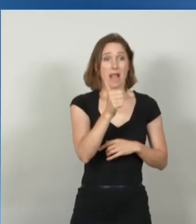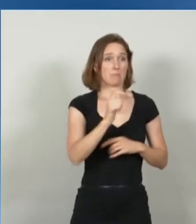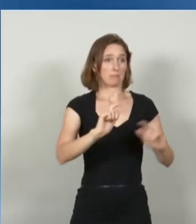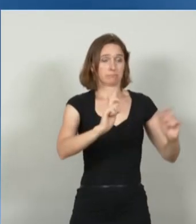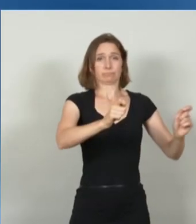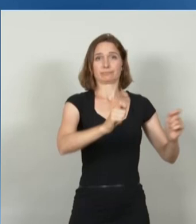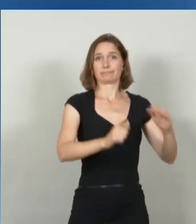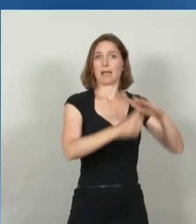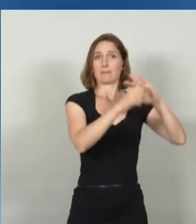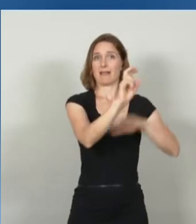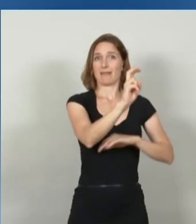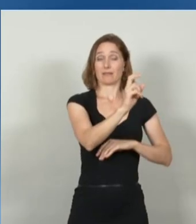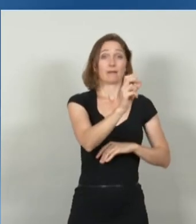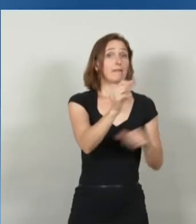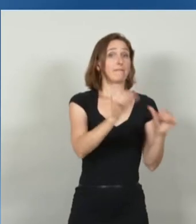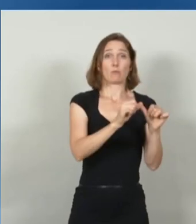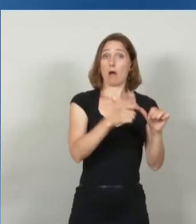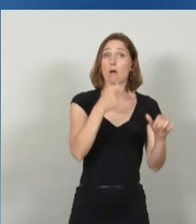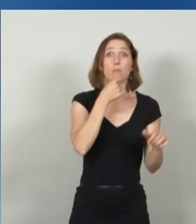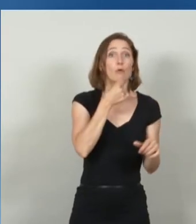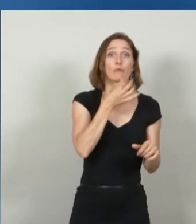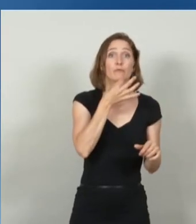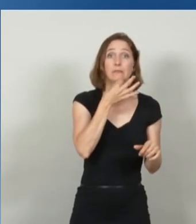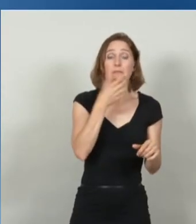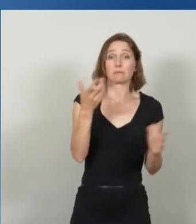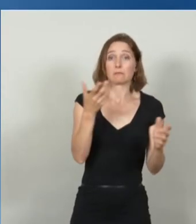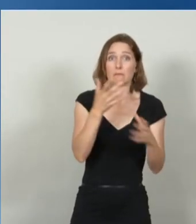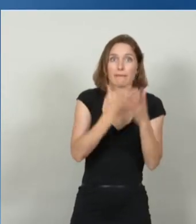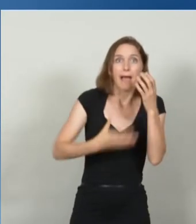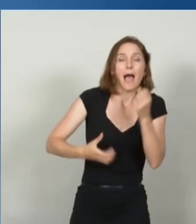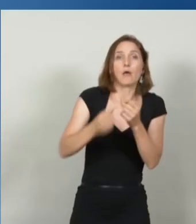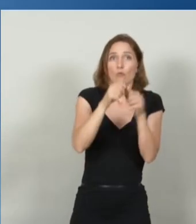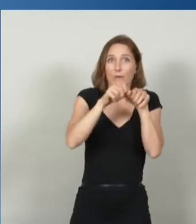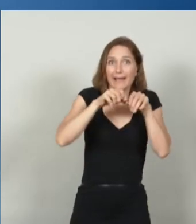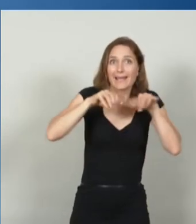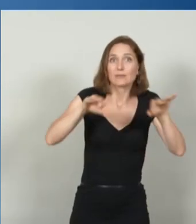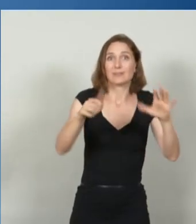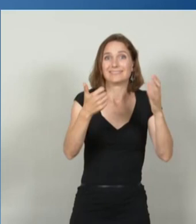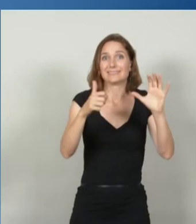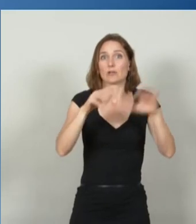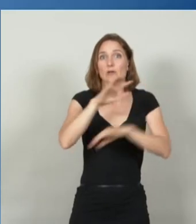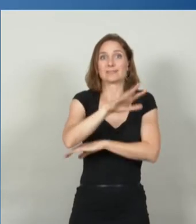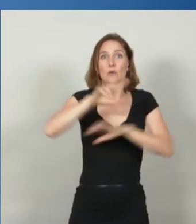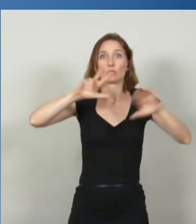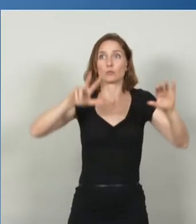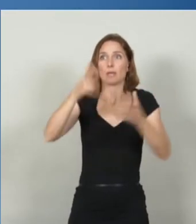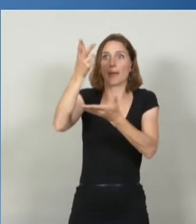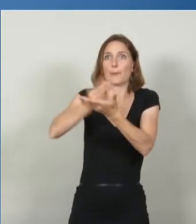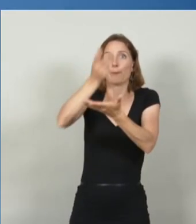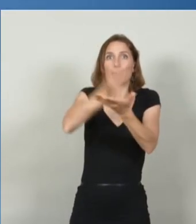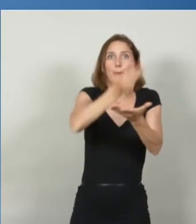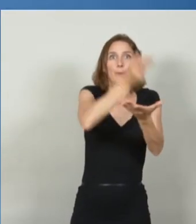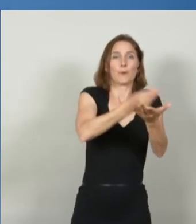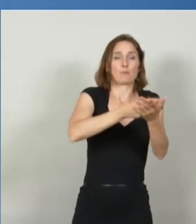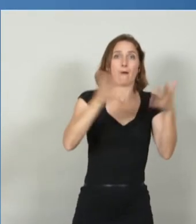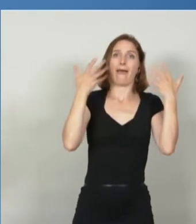et investir dans la constitution d'un réseau de 658 capteurs et 80 stations des mesures de